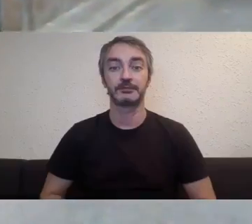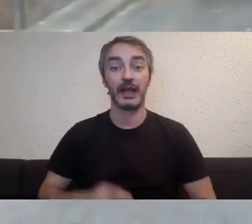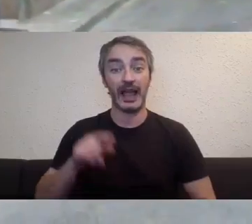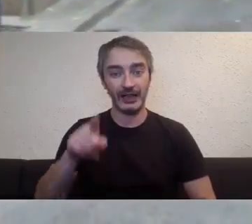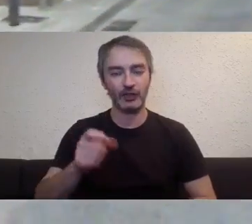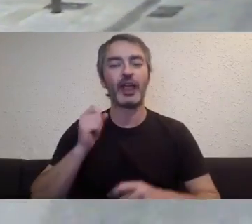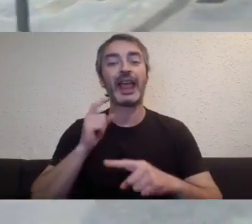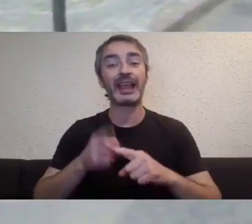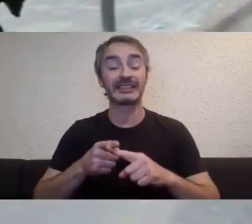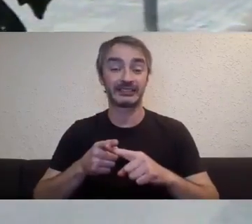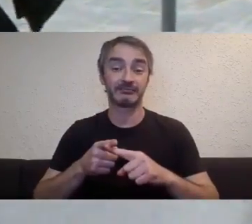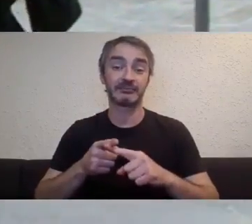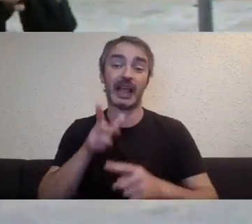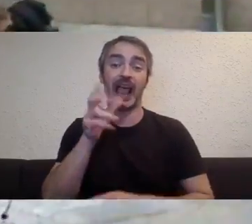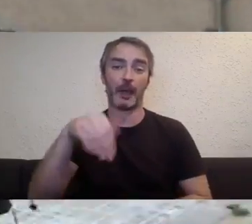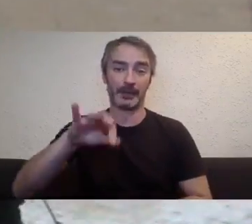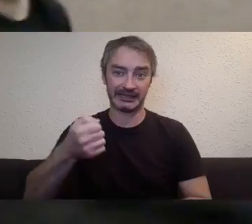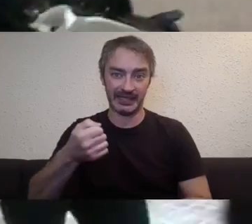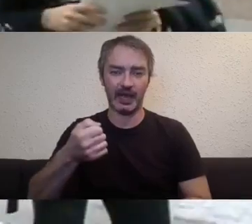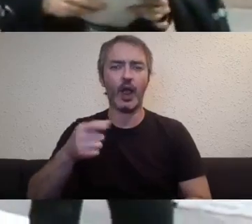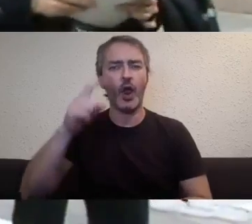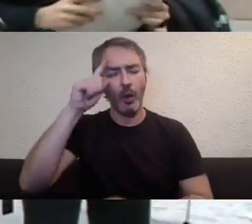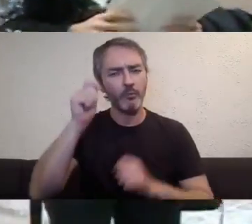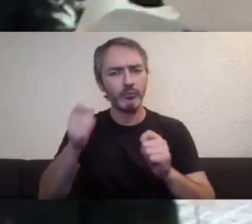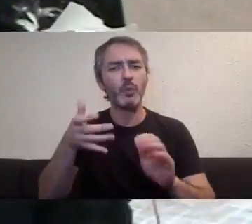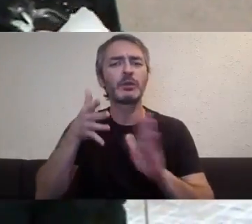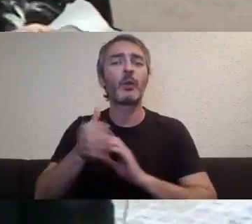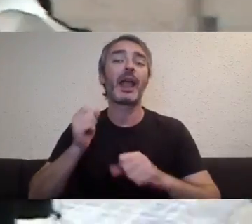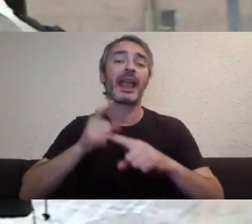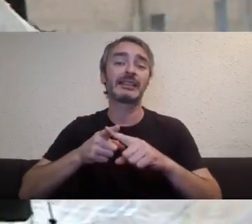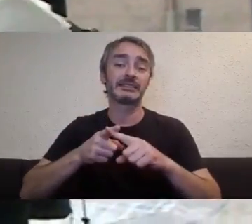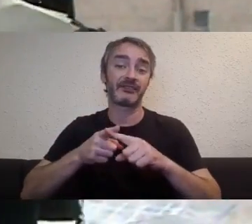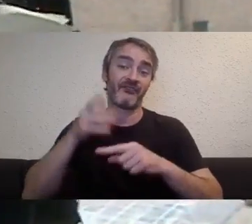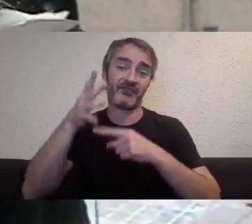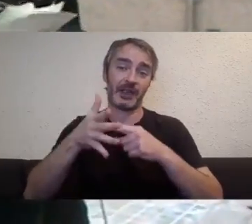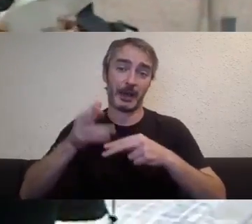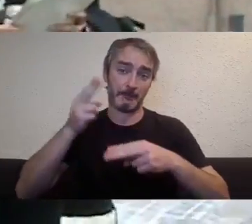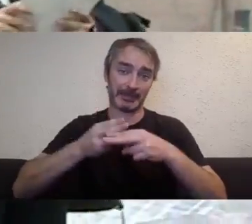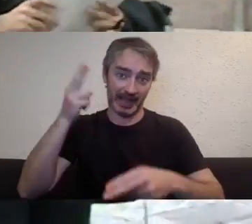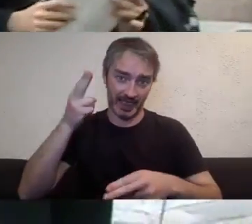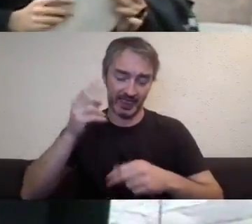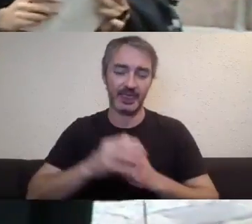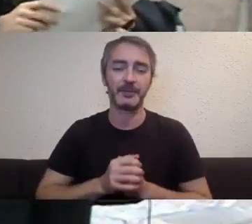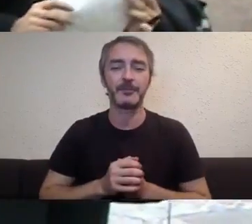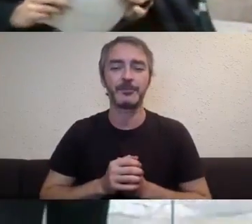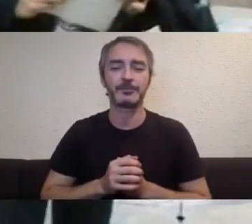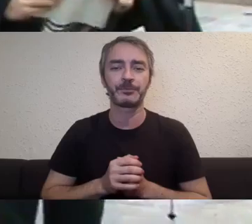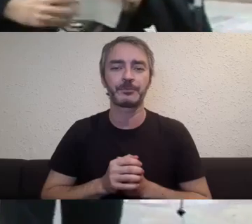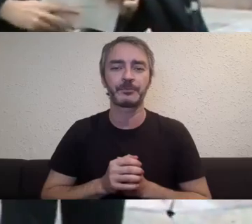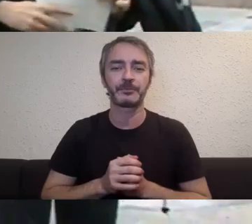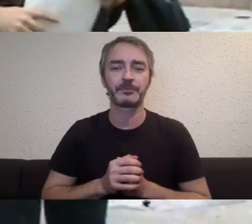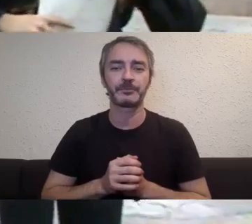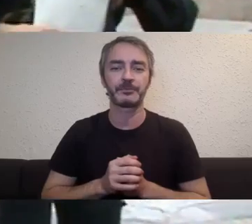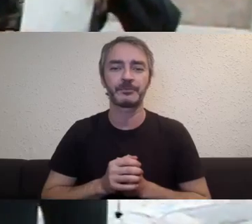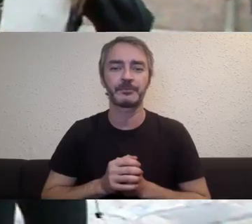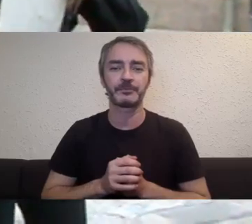Doncs això és, això era el centre social AMSA, que va agafar el nom de l'antiga fàbrica siderometal·lúrgica,